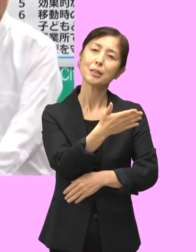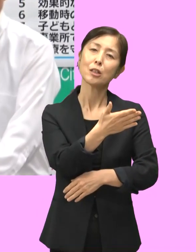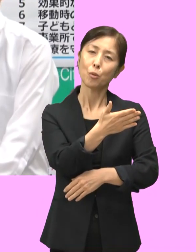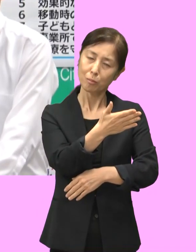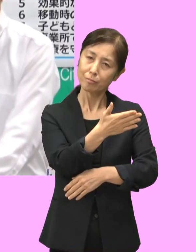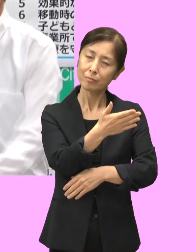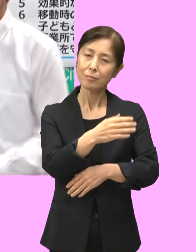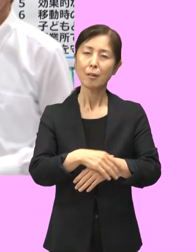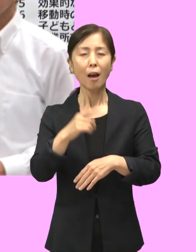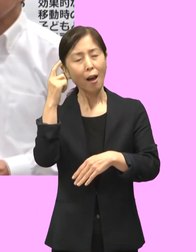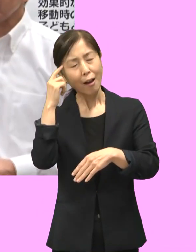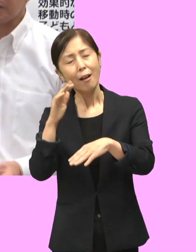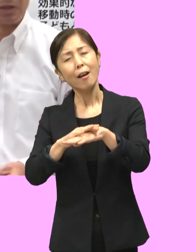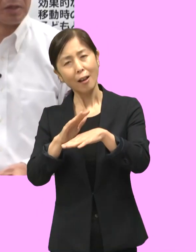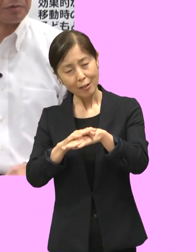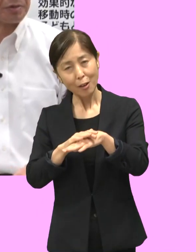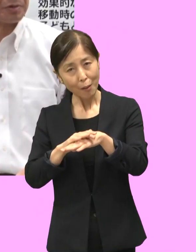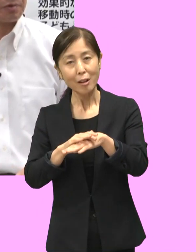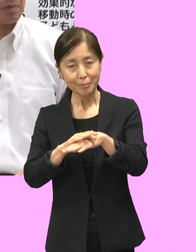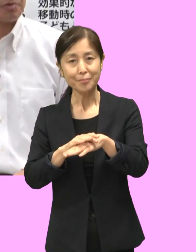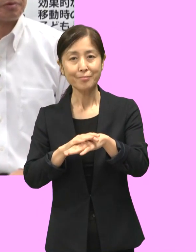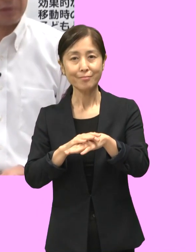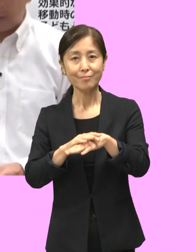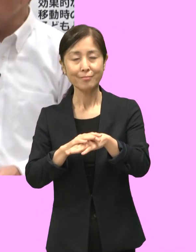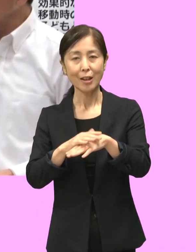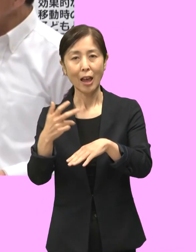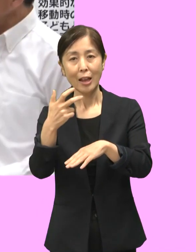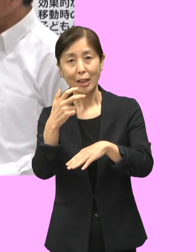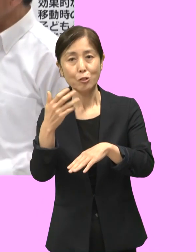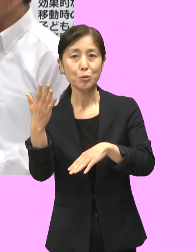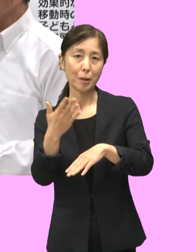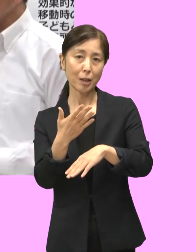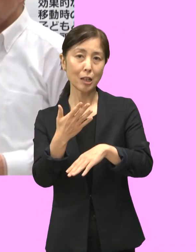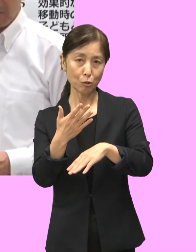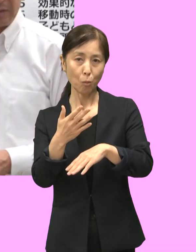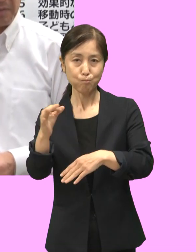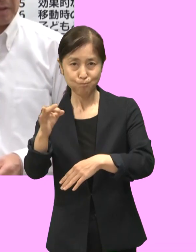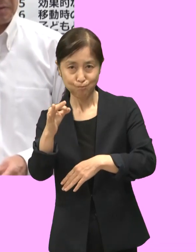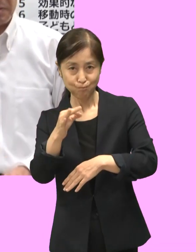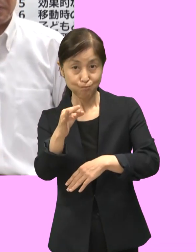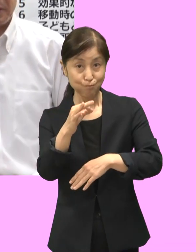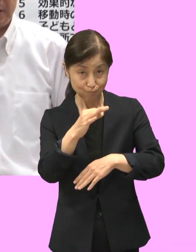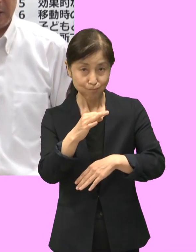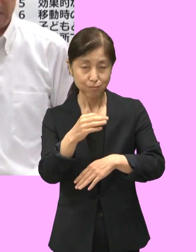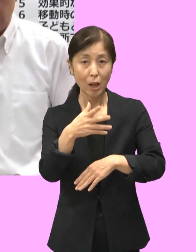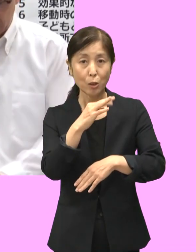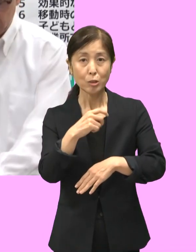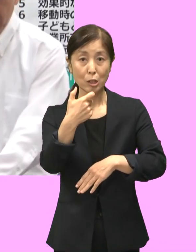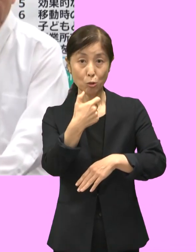方で考えれば7割の水準を保つことで65歳までの、